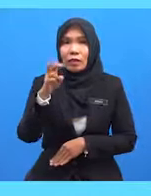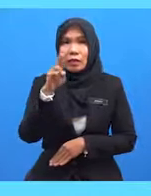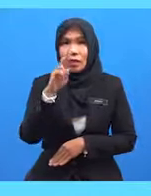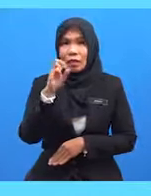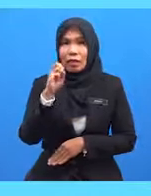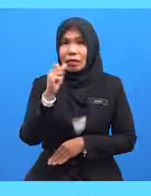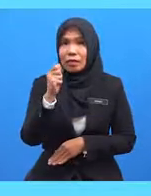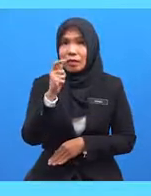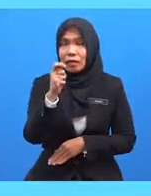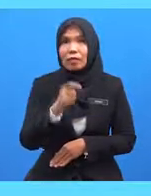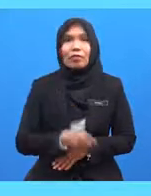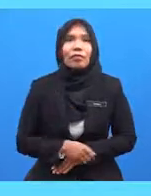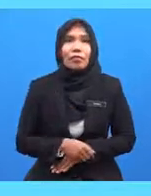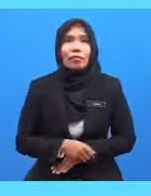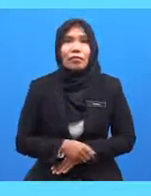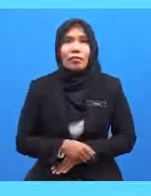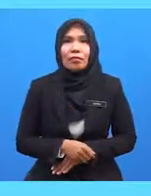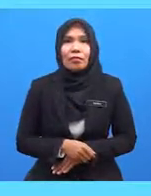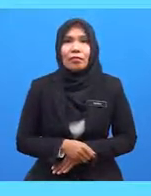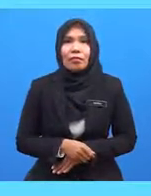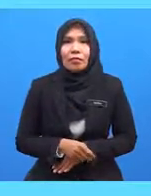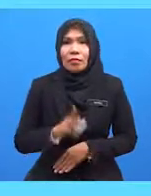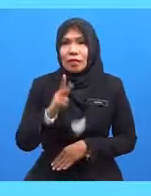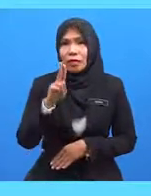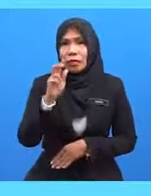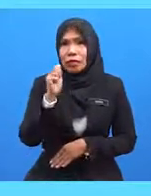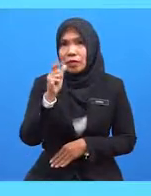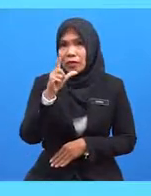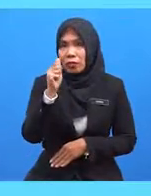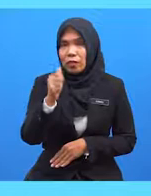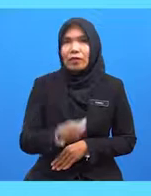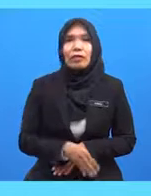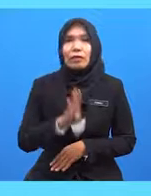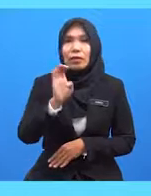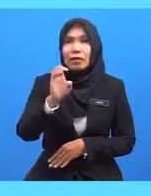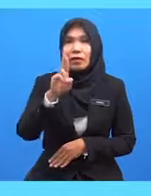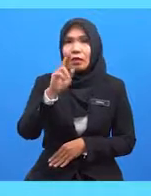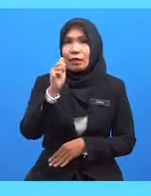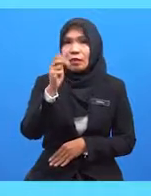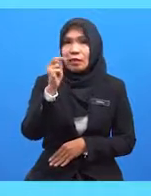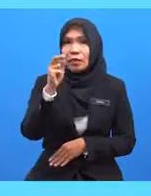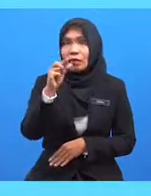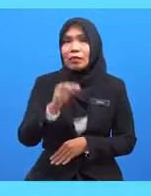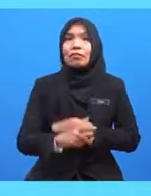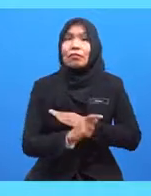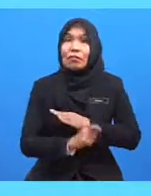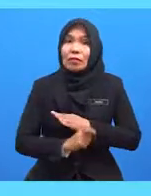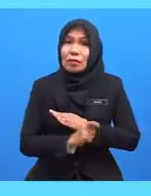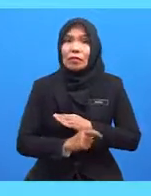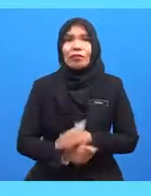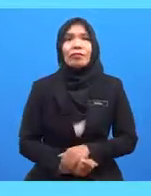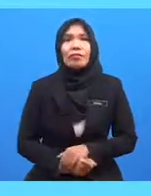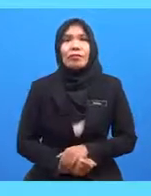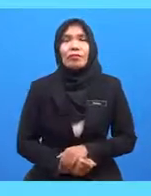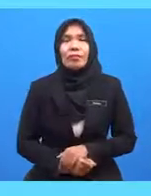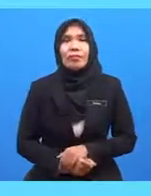sebab bahagian hujung pecah sedikit, tetapi dipercayai ditulis pada tahun 1303